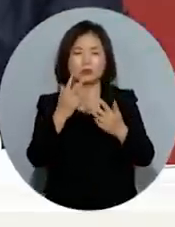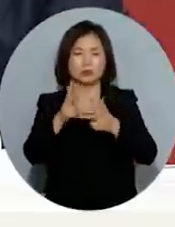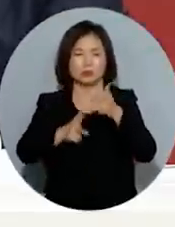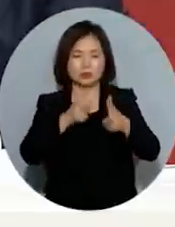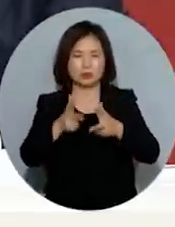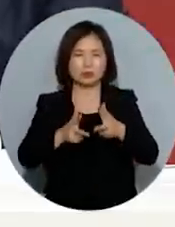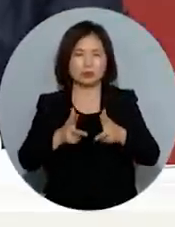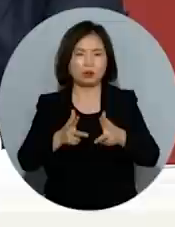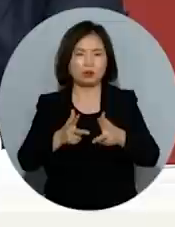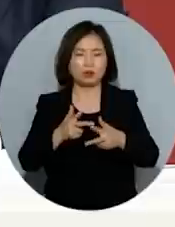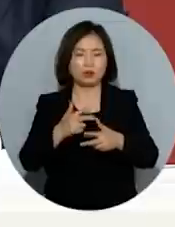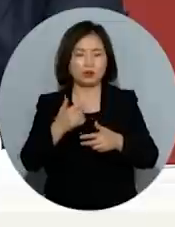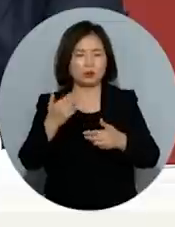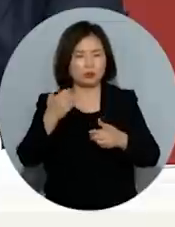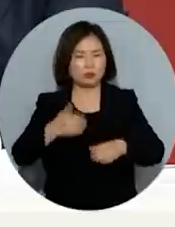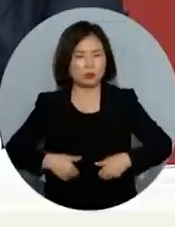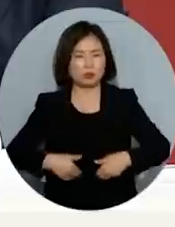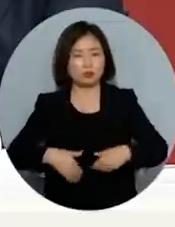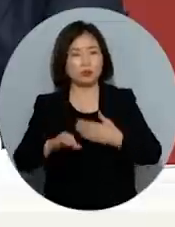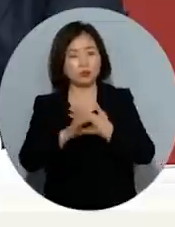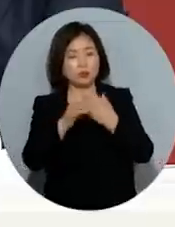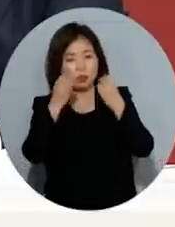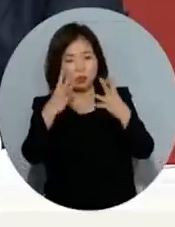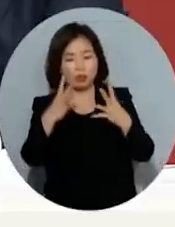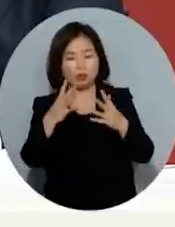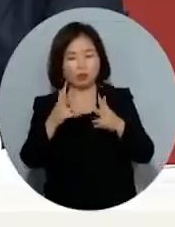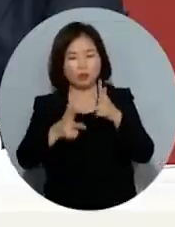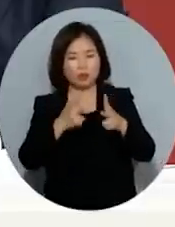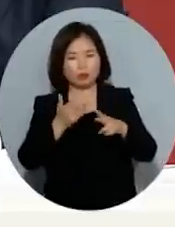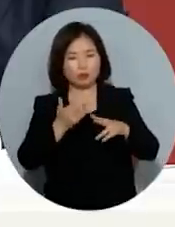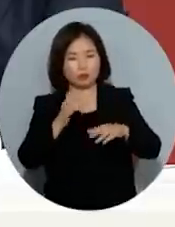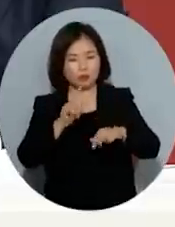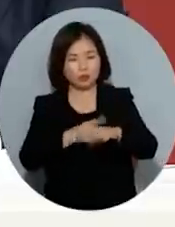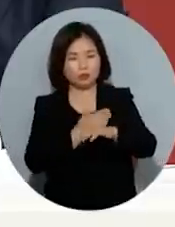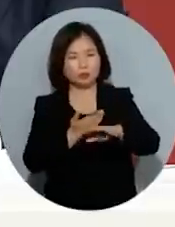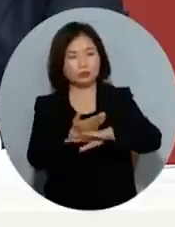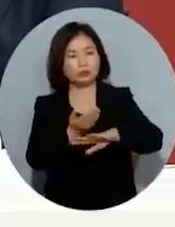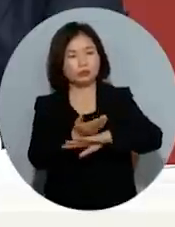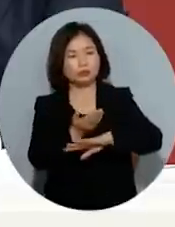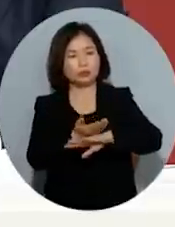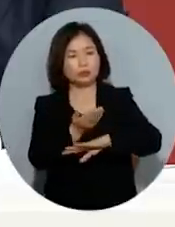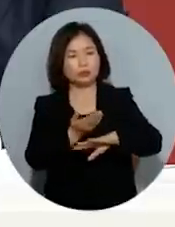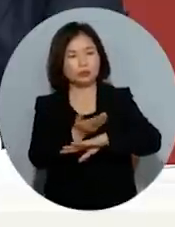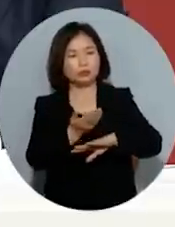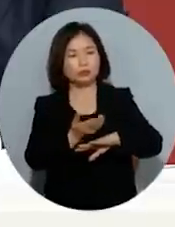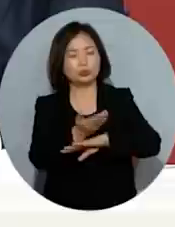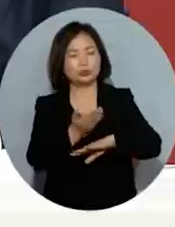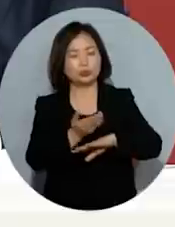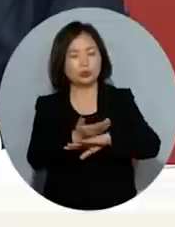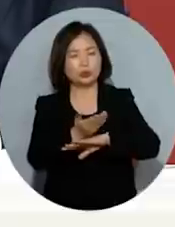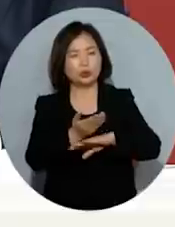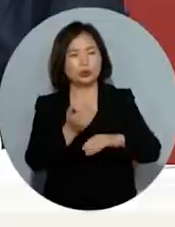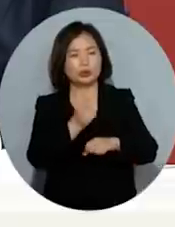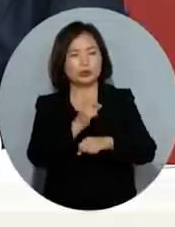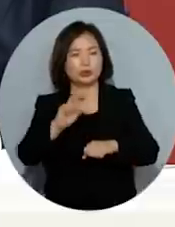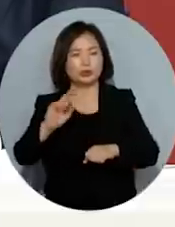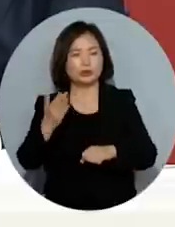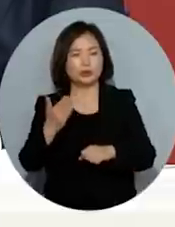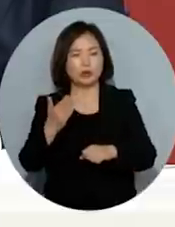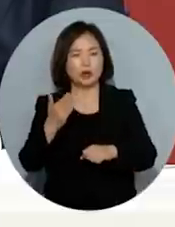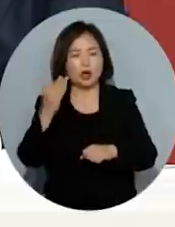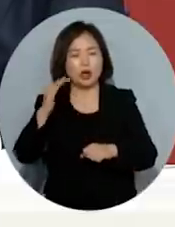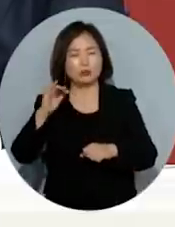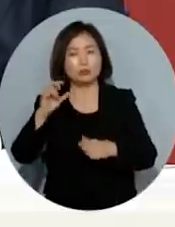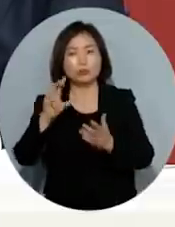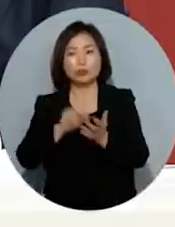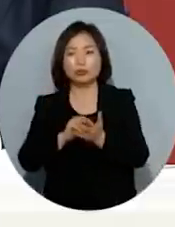새로운 먹거리 만들려면 그게 만들어가지고 수출길로 열어야 되는데. 그래서 어쨌든 지금 항공